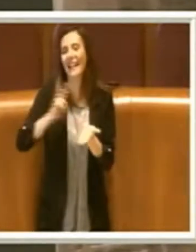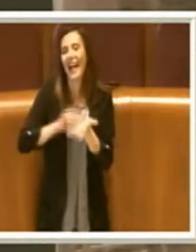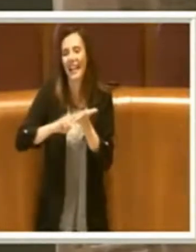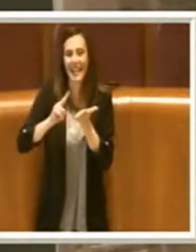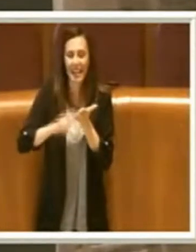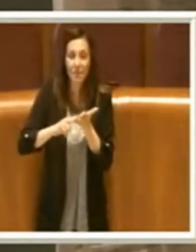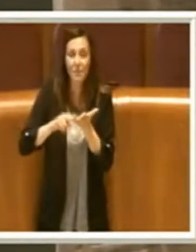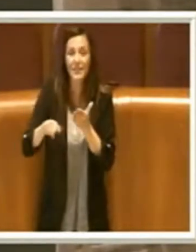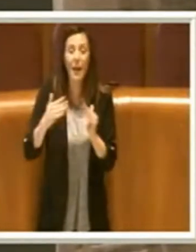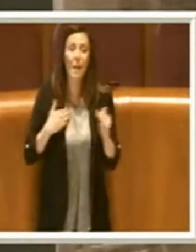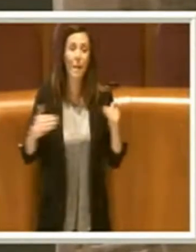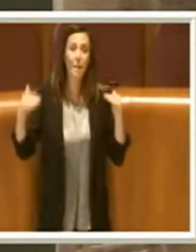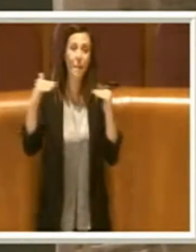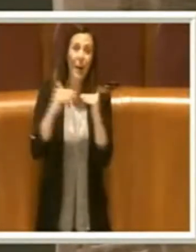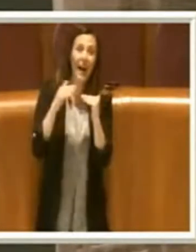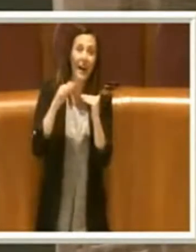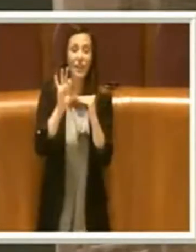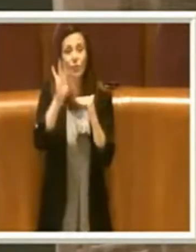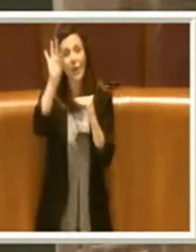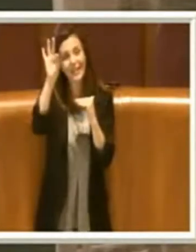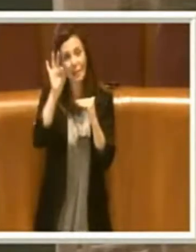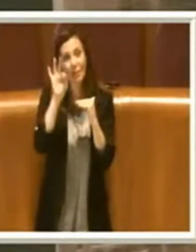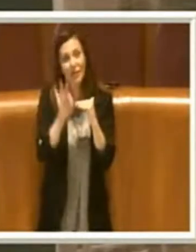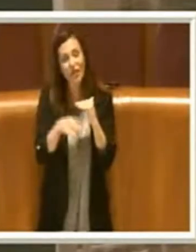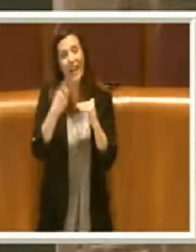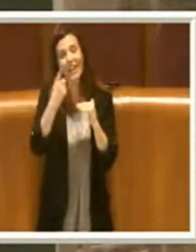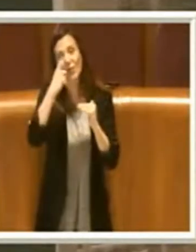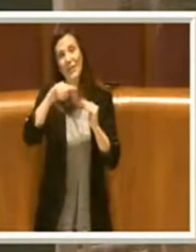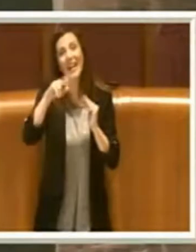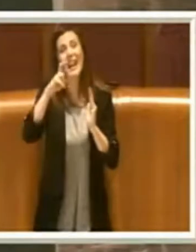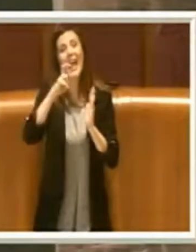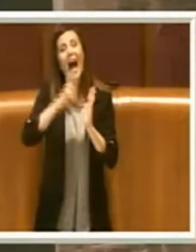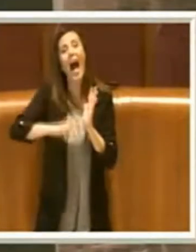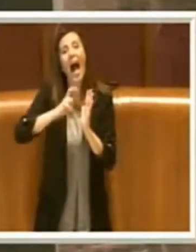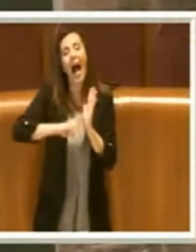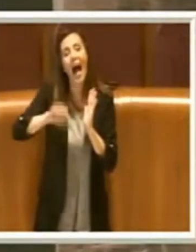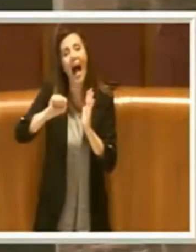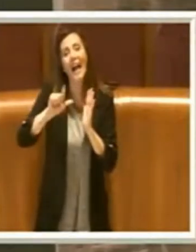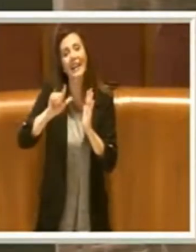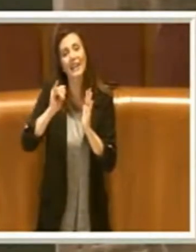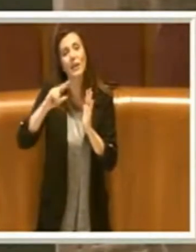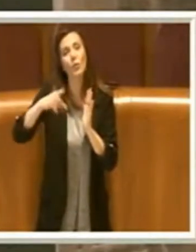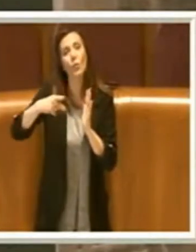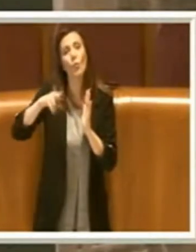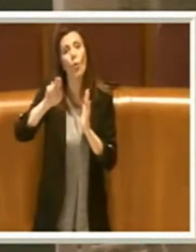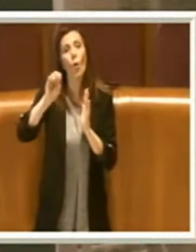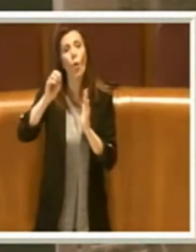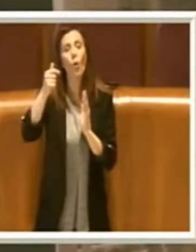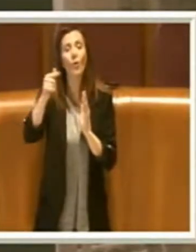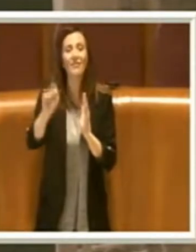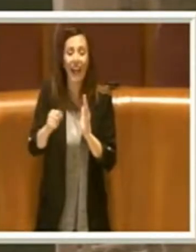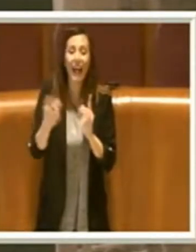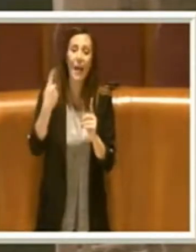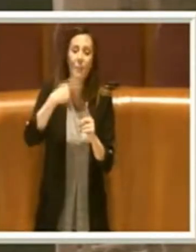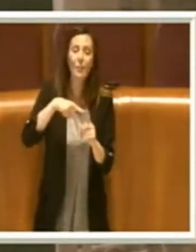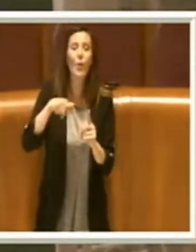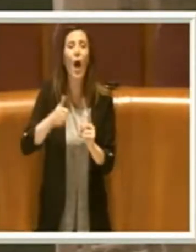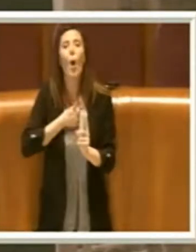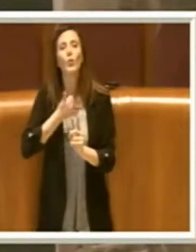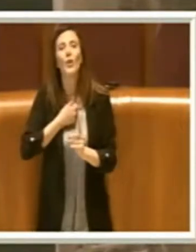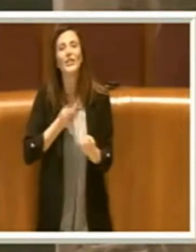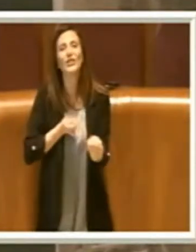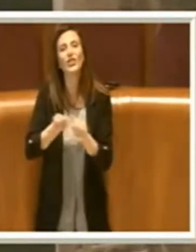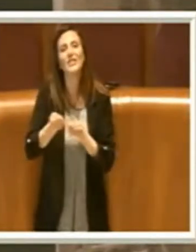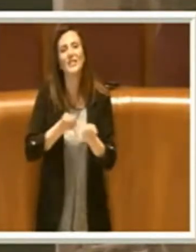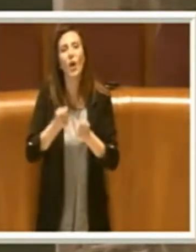pari almeno al 50 per cento dell'aliquota previdenziale e stessa cosa lo chiediamo per i lavoratori autonomi iscritti alla gestione